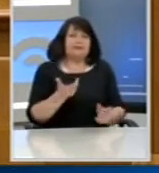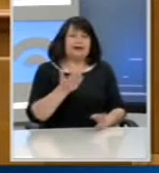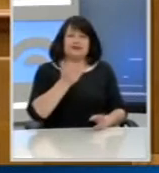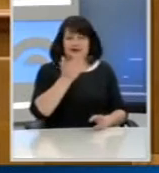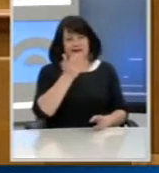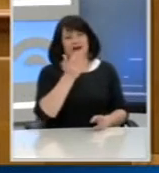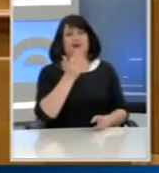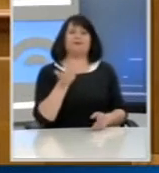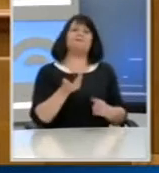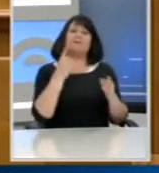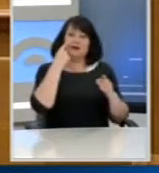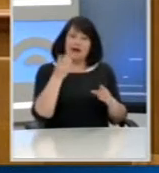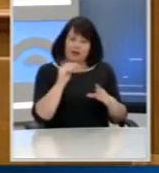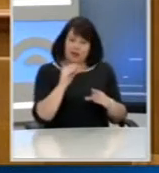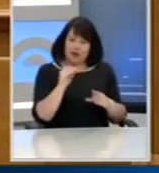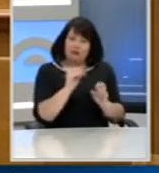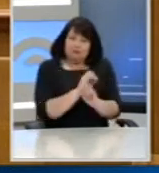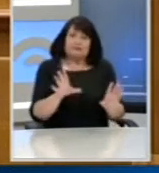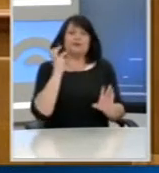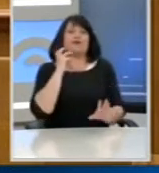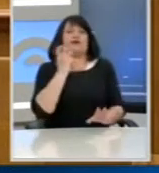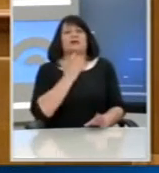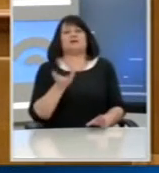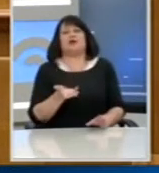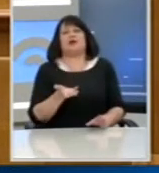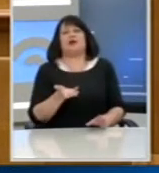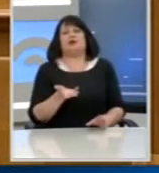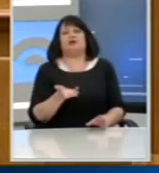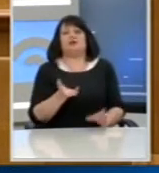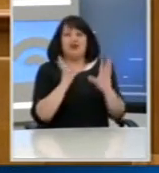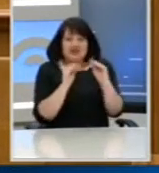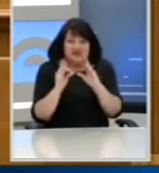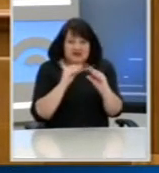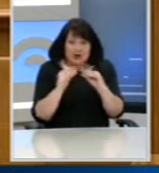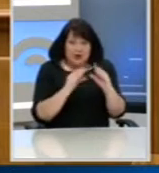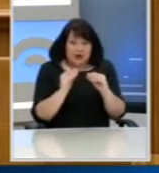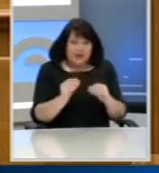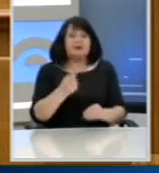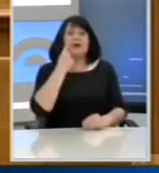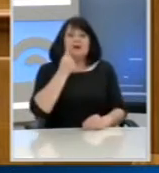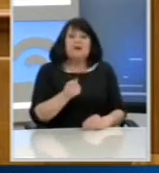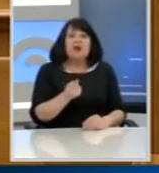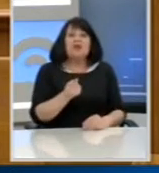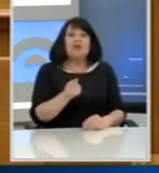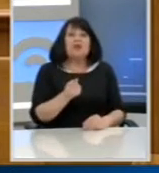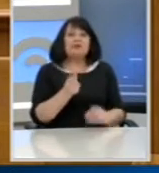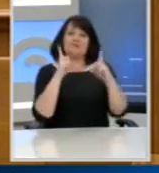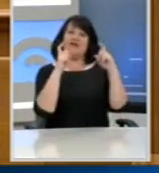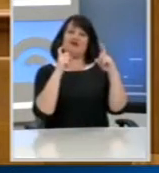δικτύων για να ακούσει τον κύριο Βενιζέλο. Όταν θα συνενωθείτε, μπορούμε να σας δώσουμε και μία